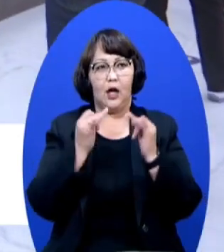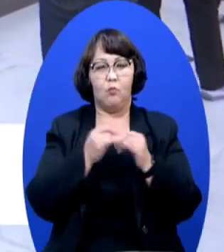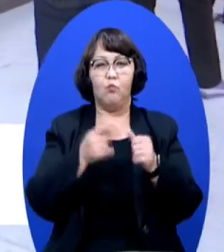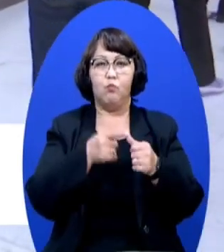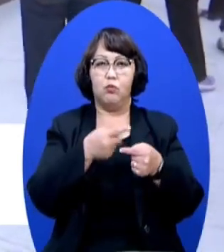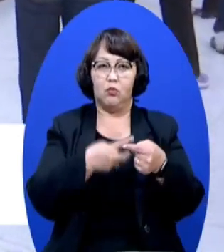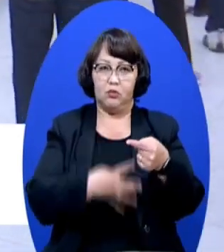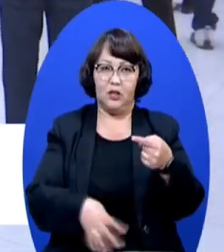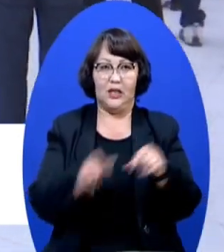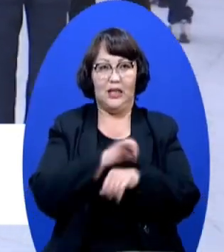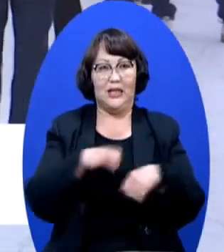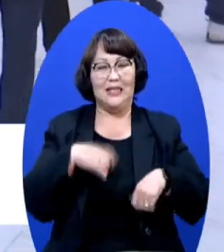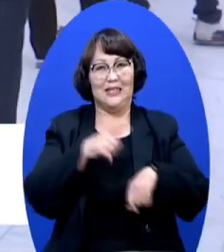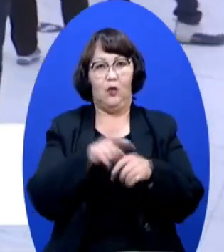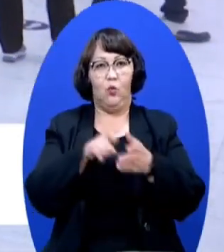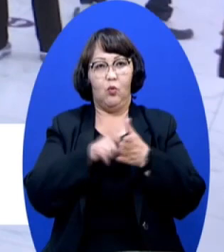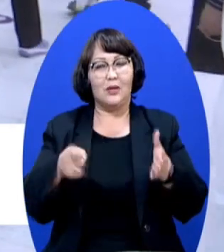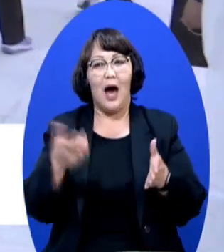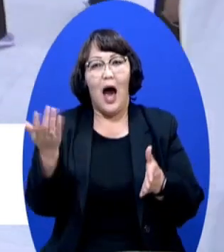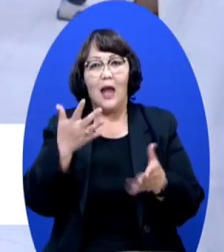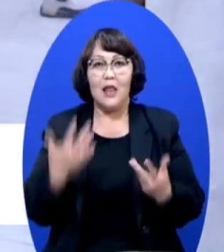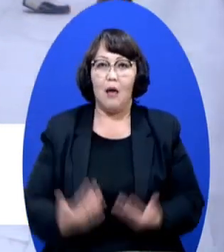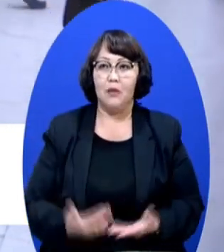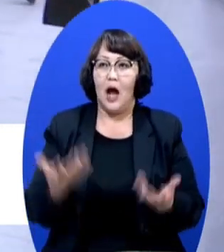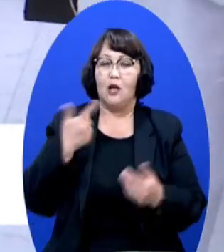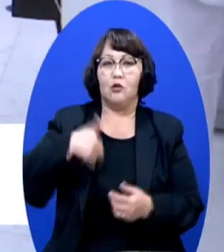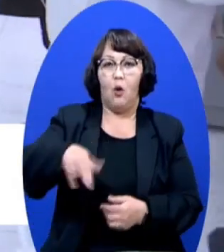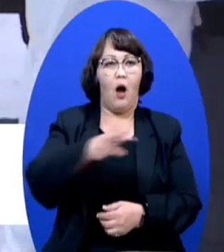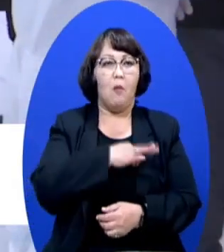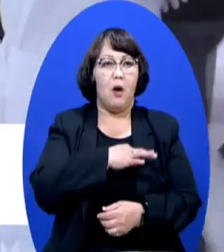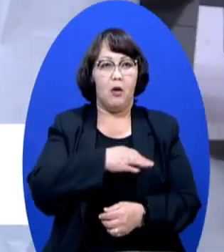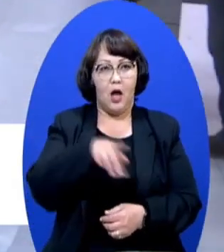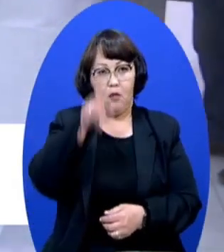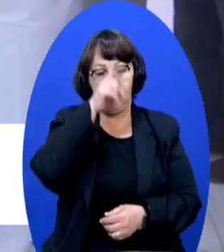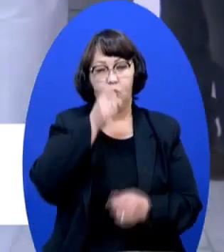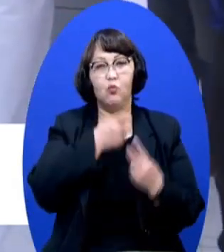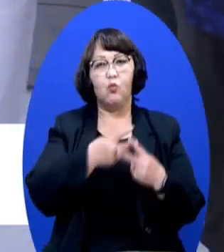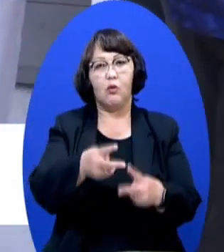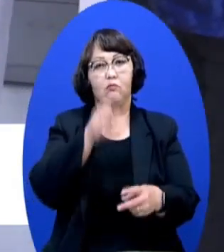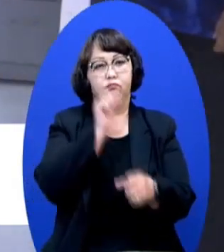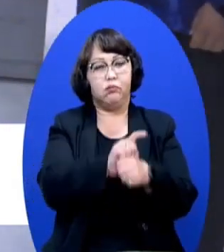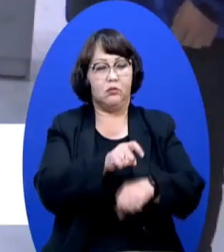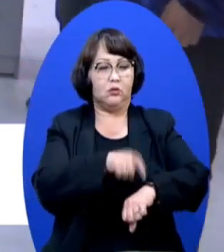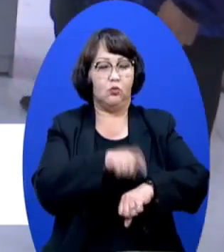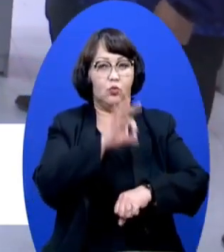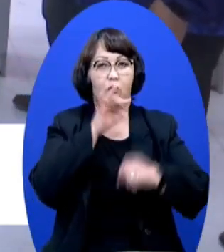иргэд цаг хугацаа орон зайнаас үл хамааран эрүүл мэндийн үйлчилгээг авах боломжтой болж байна. Эрүүл мэндийн тухай